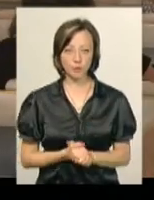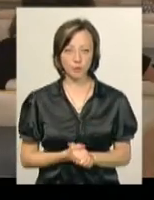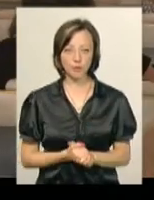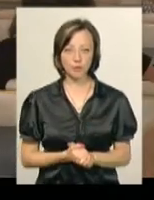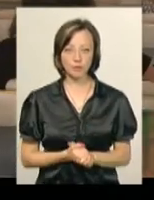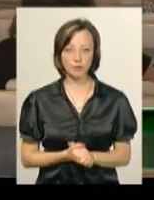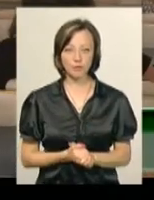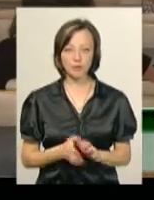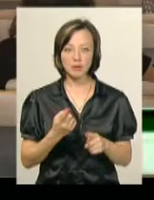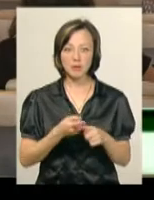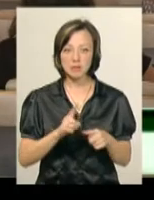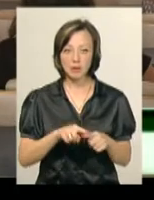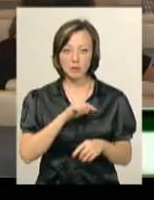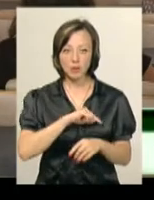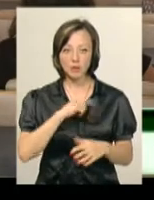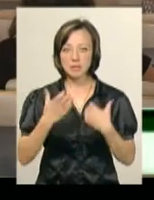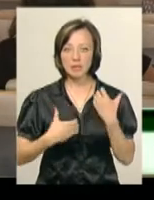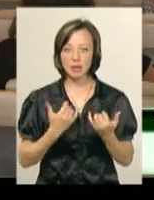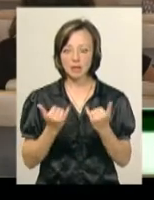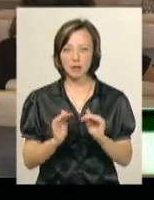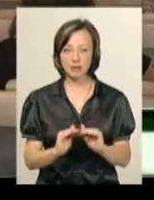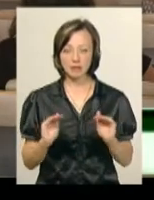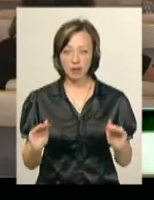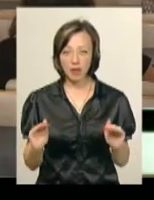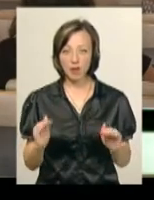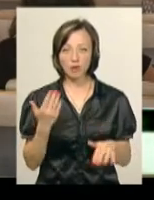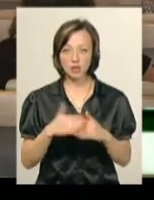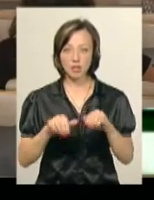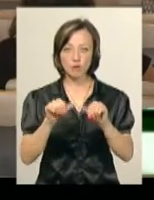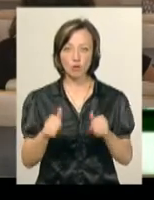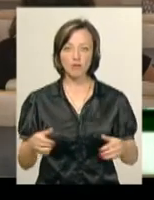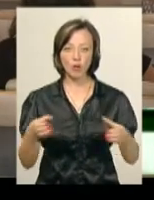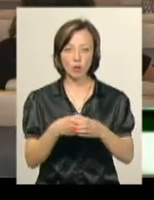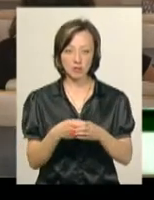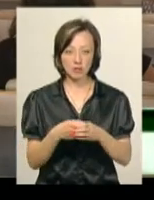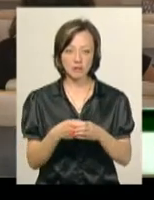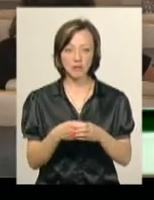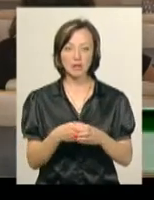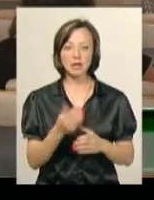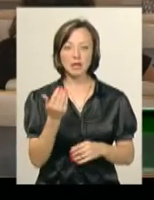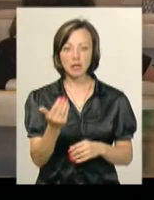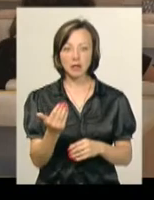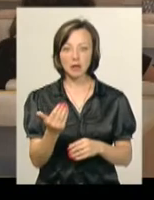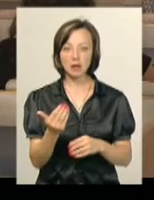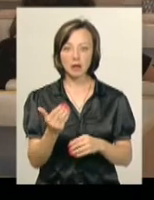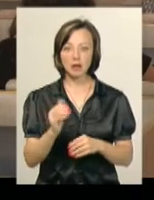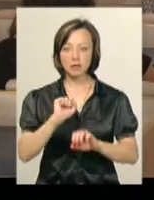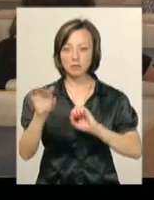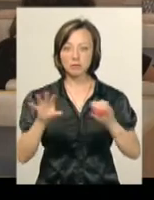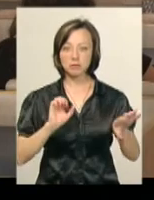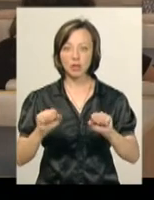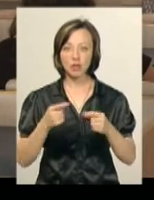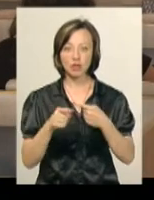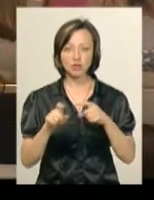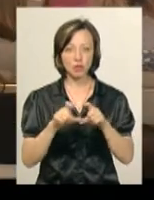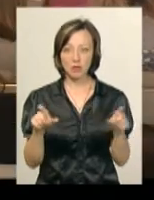психологічний стрес для дітей, тобто вже сформований колектив, їх розводити по інших школах,